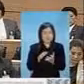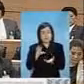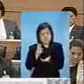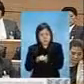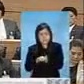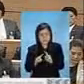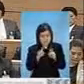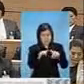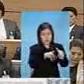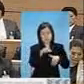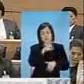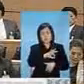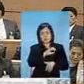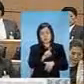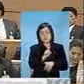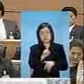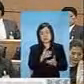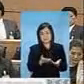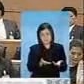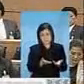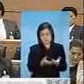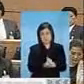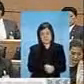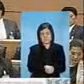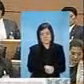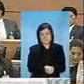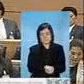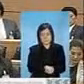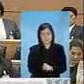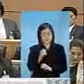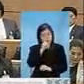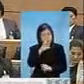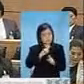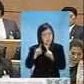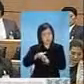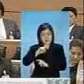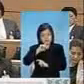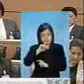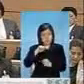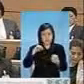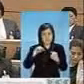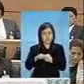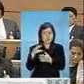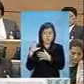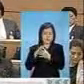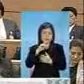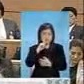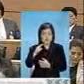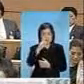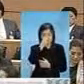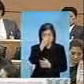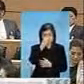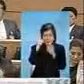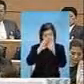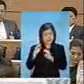อยุติธรรมบ้างเชียวหรือท่านบอกว่าคดีอดีตนายกสมัครสุกเอาเผากินแต่ผมดู